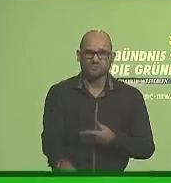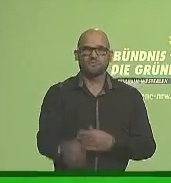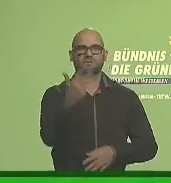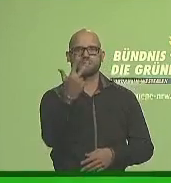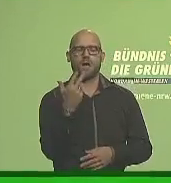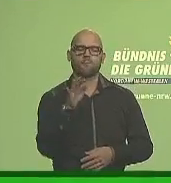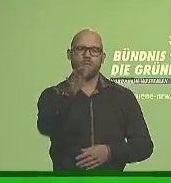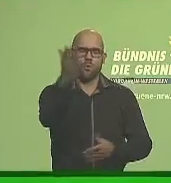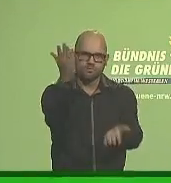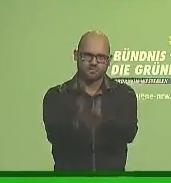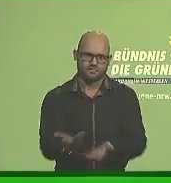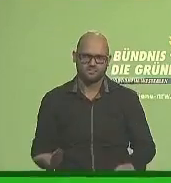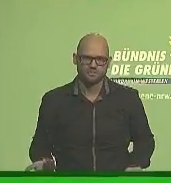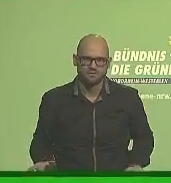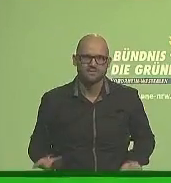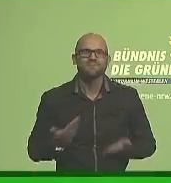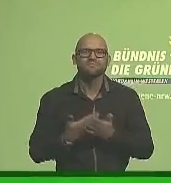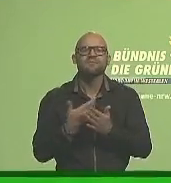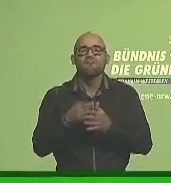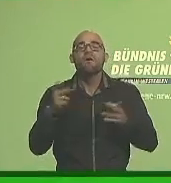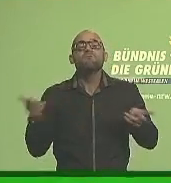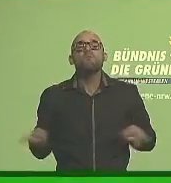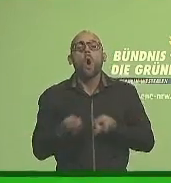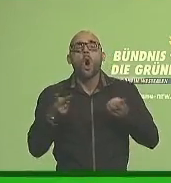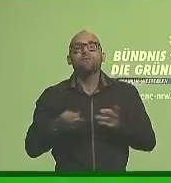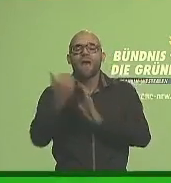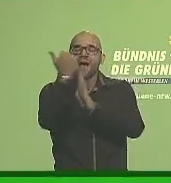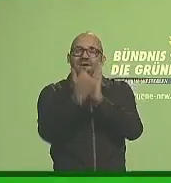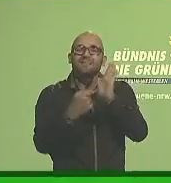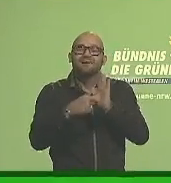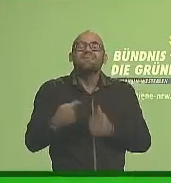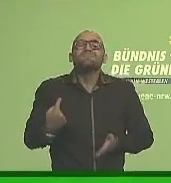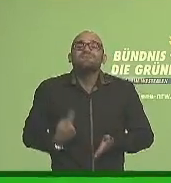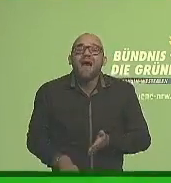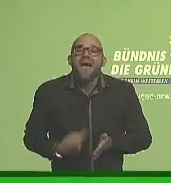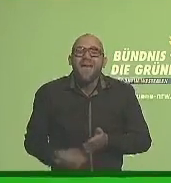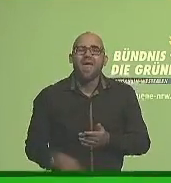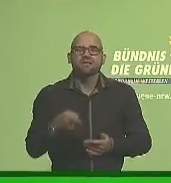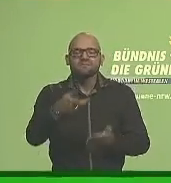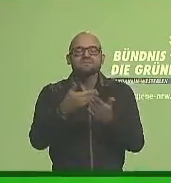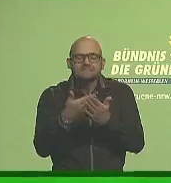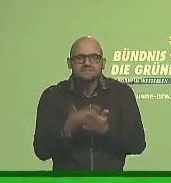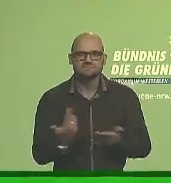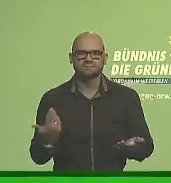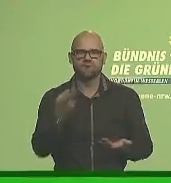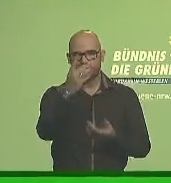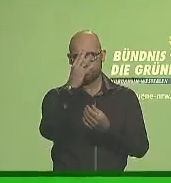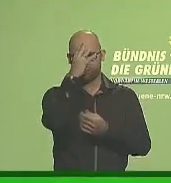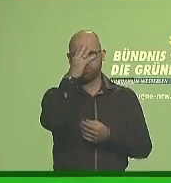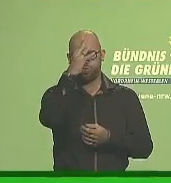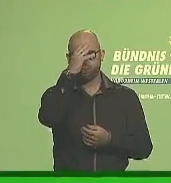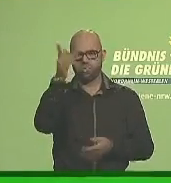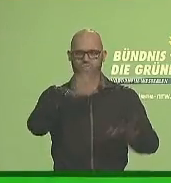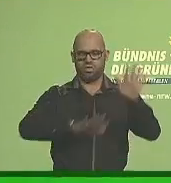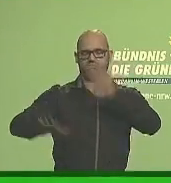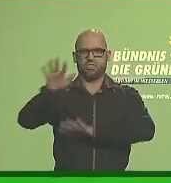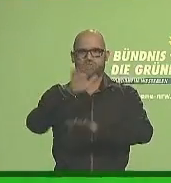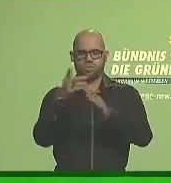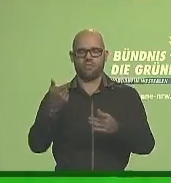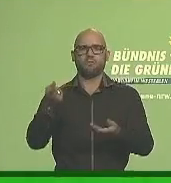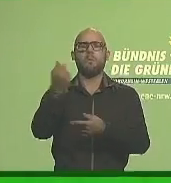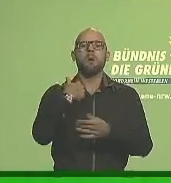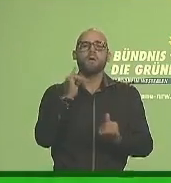das Geld? Weil die Förderrichtlinien fehlen. Liebe Freunde und Freunde, hier wird ein Fake aufgebaut. Man versucht in jeder Hinsicht, die